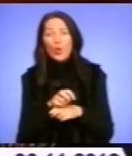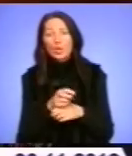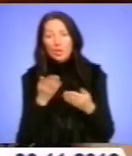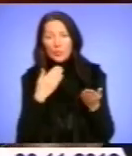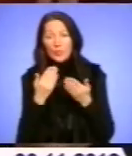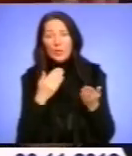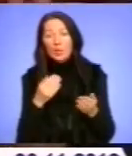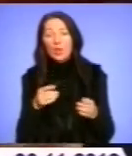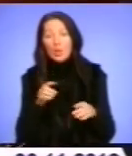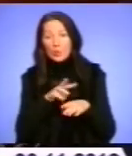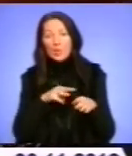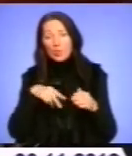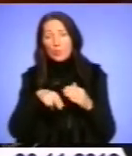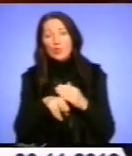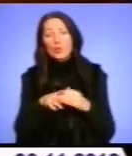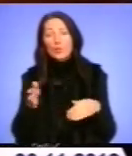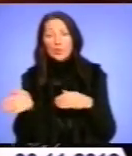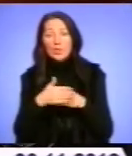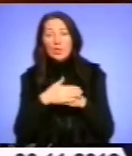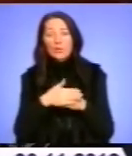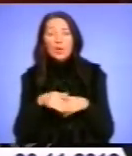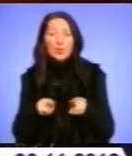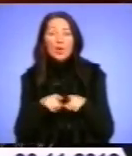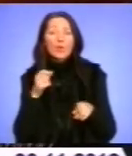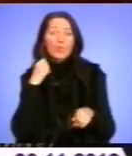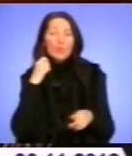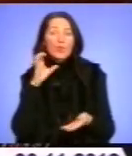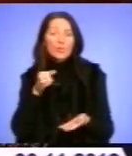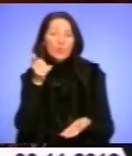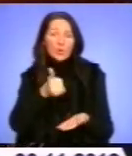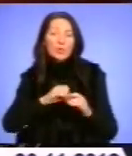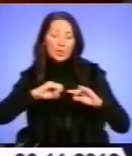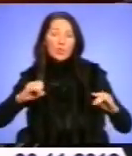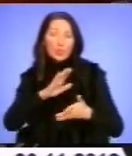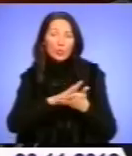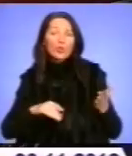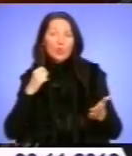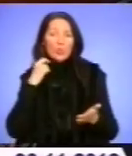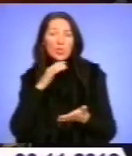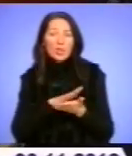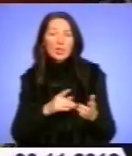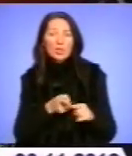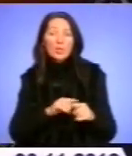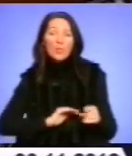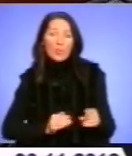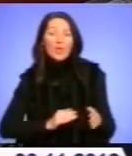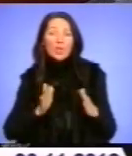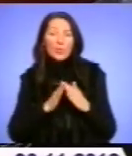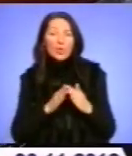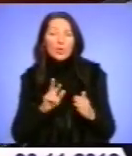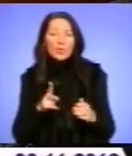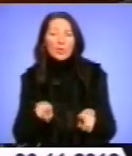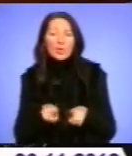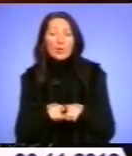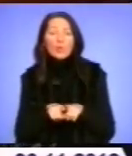дільничий пішов, вони закрили двері, помахали, ту ж горілку поставили на стіл і п'ють далі. Тим більше, що це в приватному будинку, якби такого